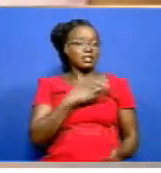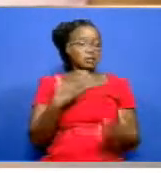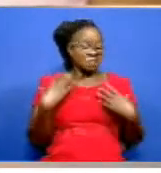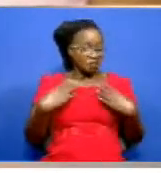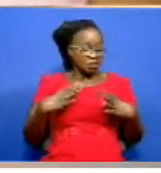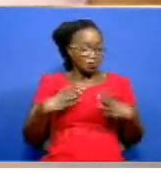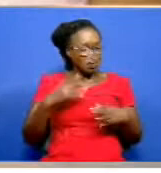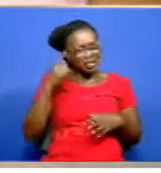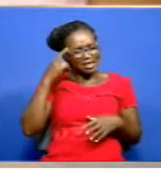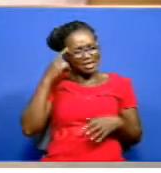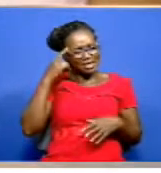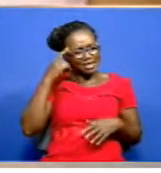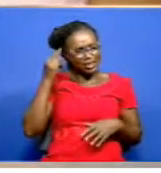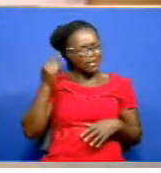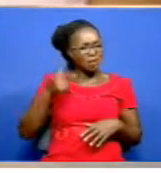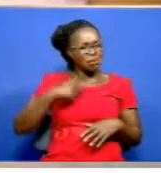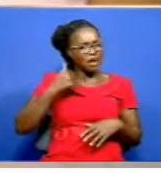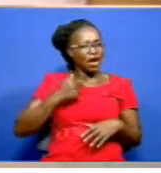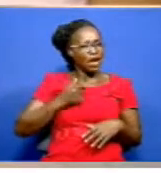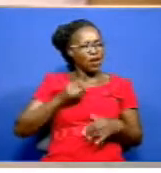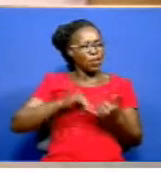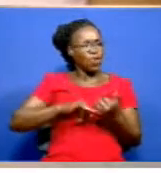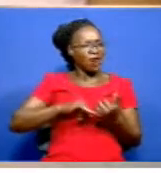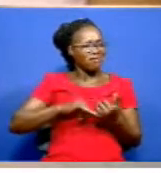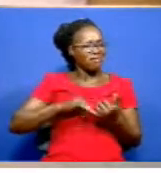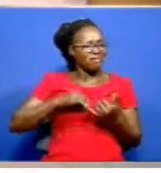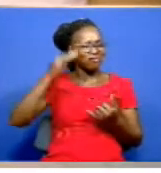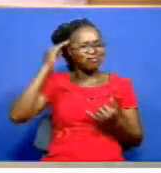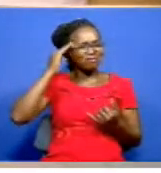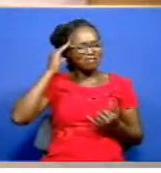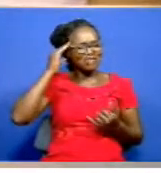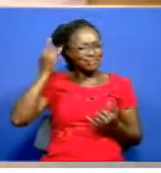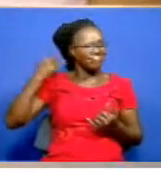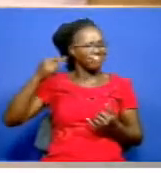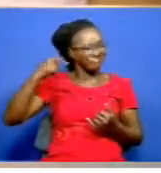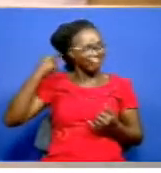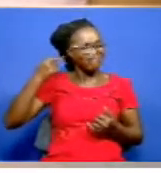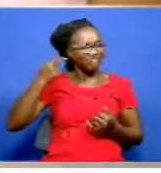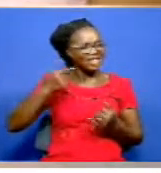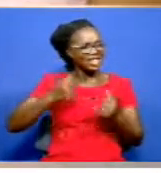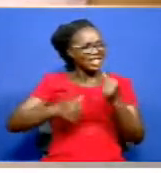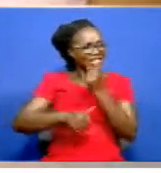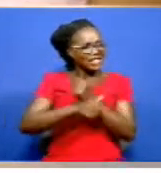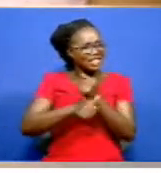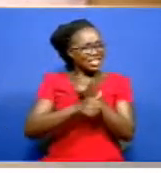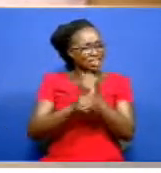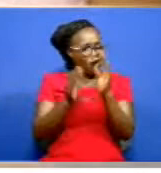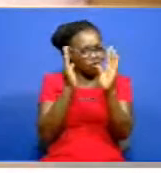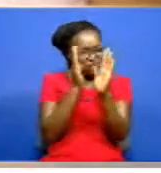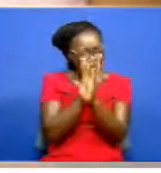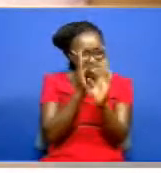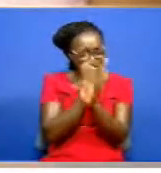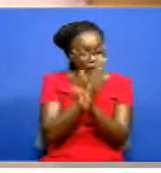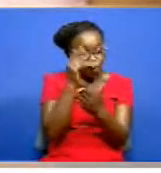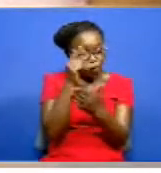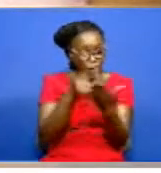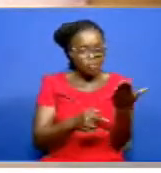mke wangu hana akili. Watu wanayaficha. Athari za kuficha mambo kama haya pia kwa jamii ni